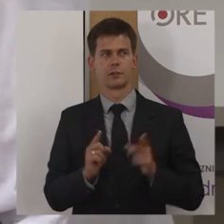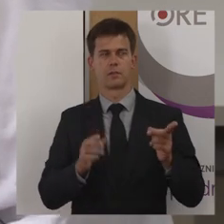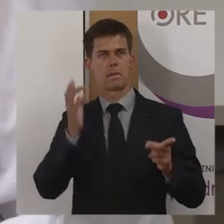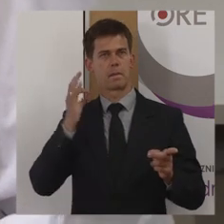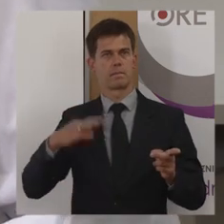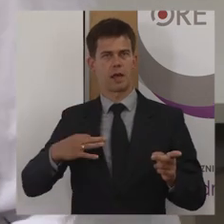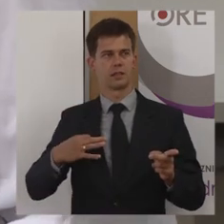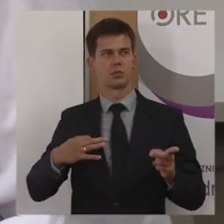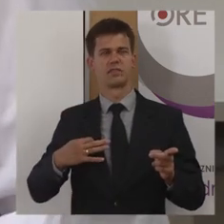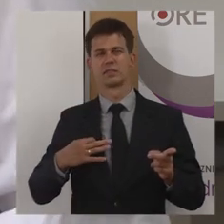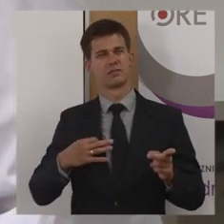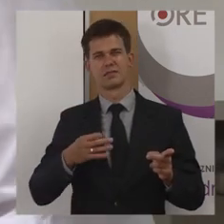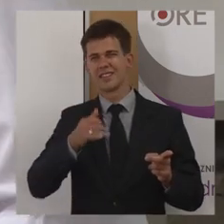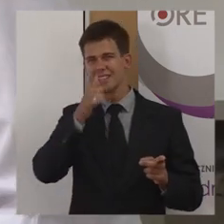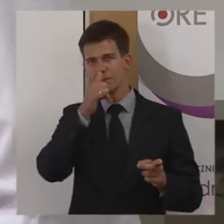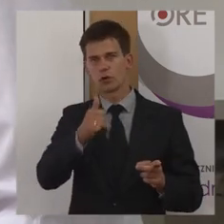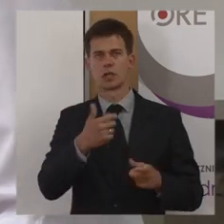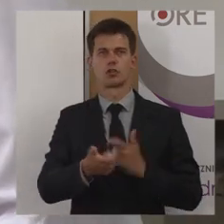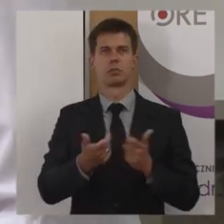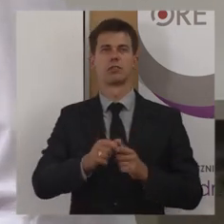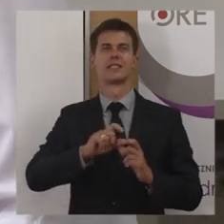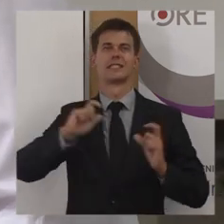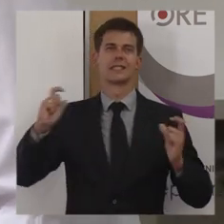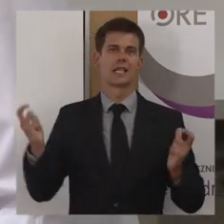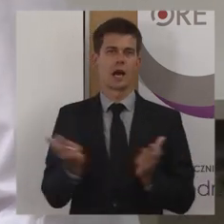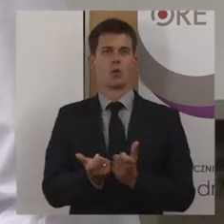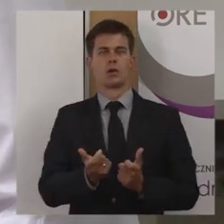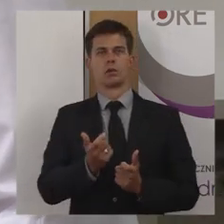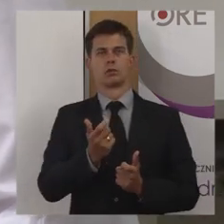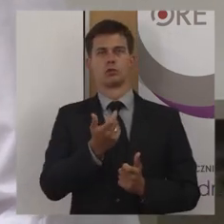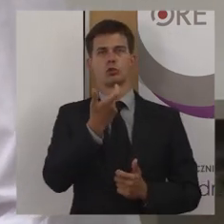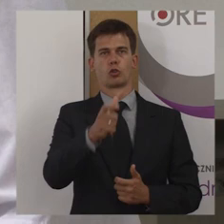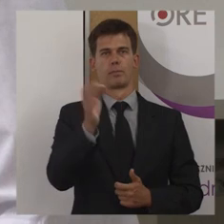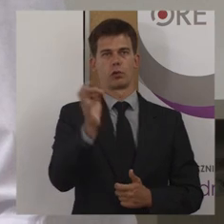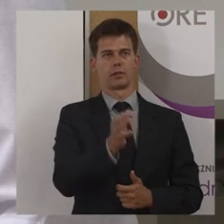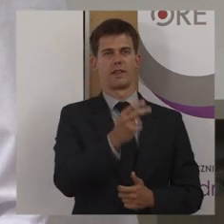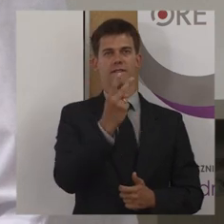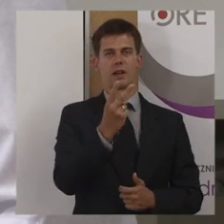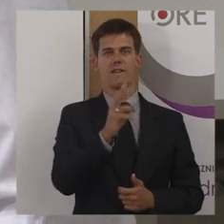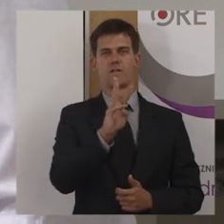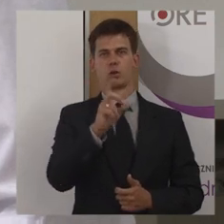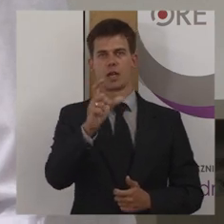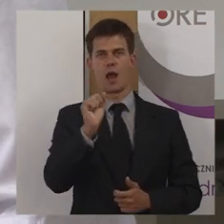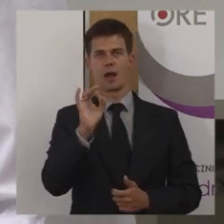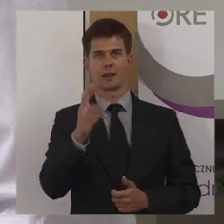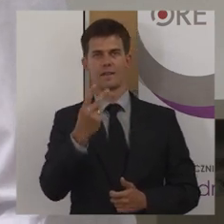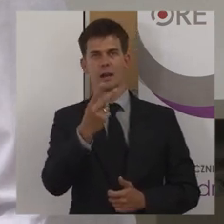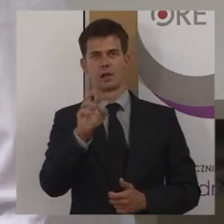potwierdziła, nie da się realnie w pełni wdrożyć WCAG 2.0